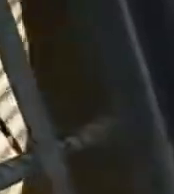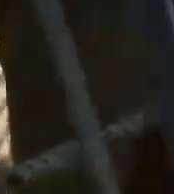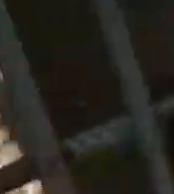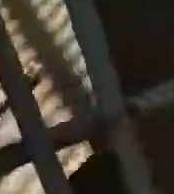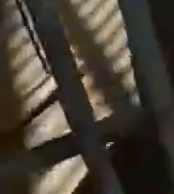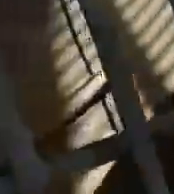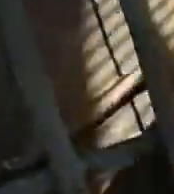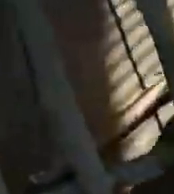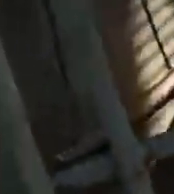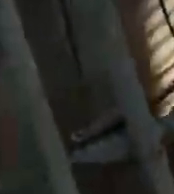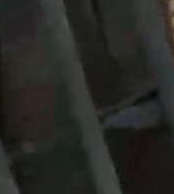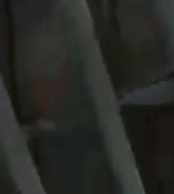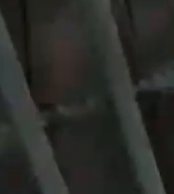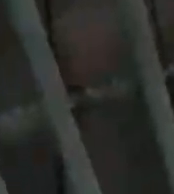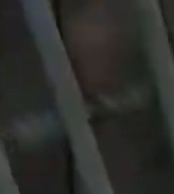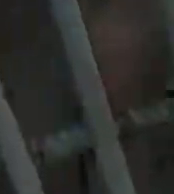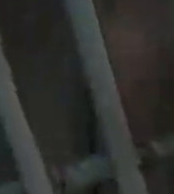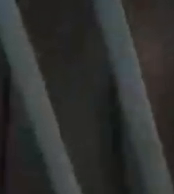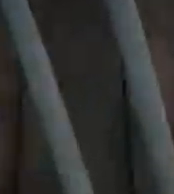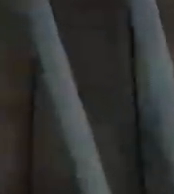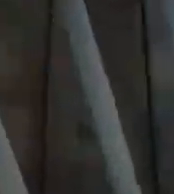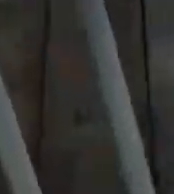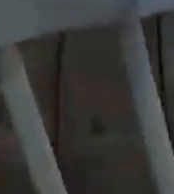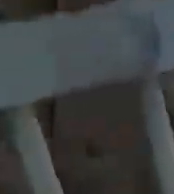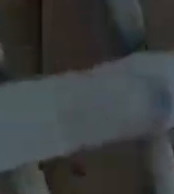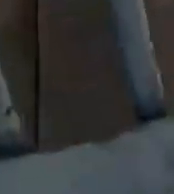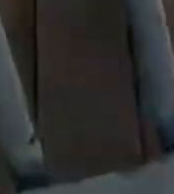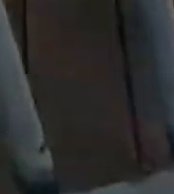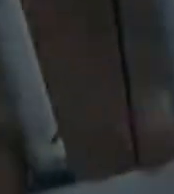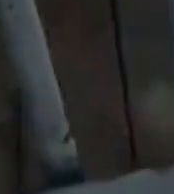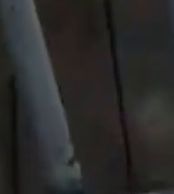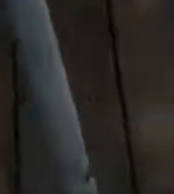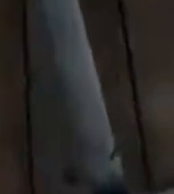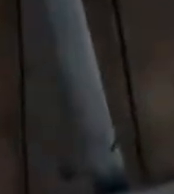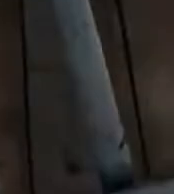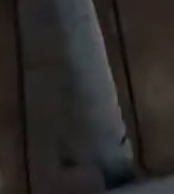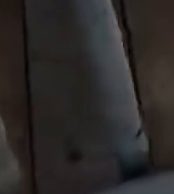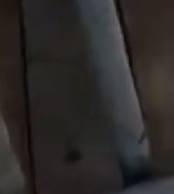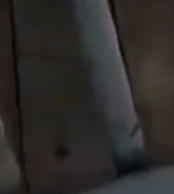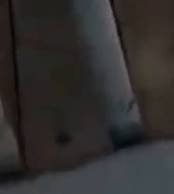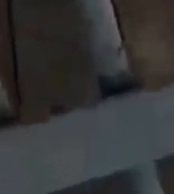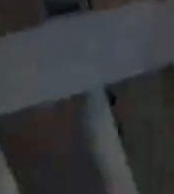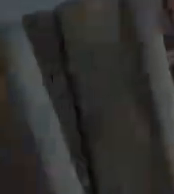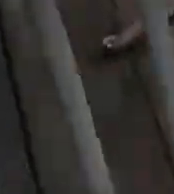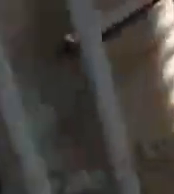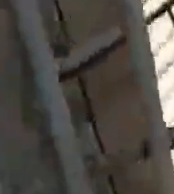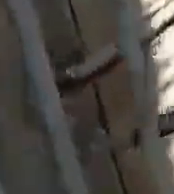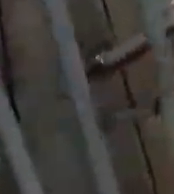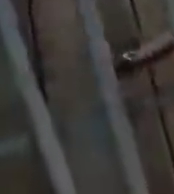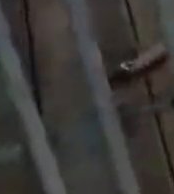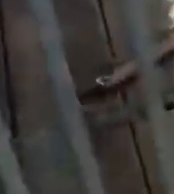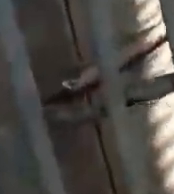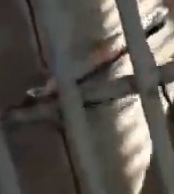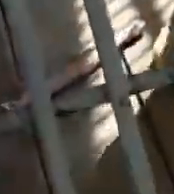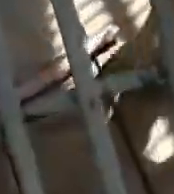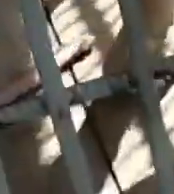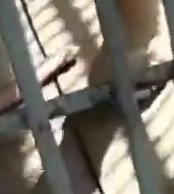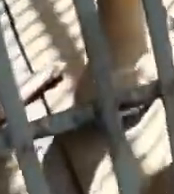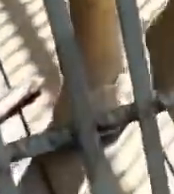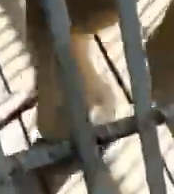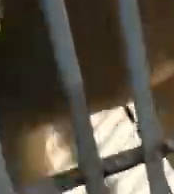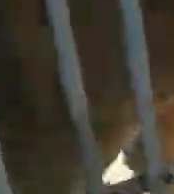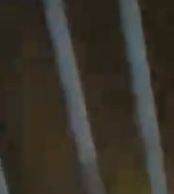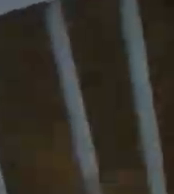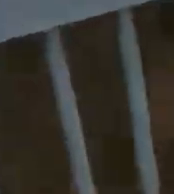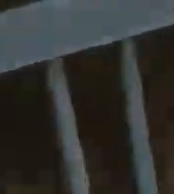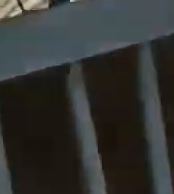Ну вот так вот, жители Актау, все с нашим котиком в порядке. И думаю, что в следующий раз, когда мы сюда